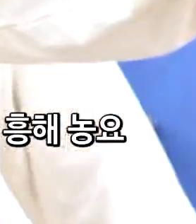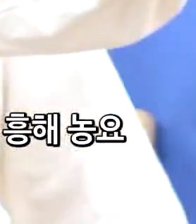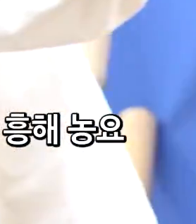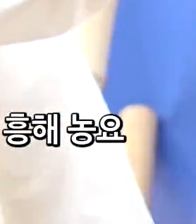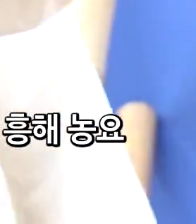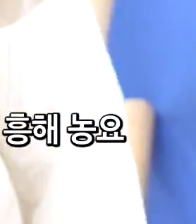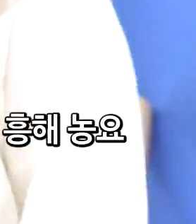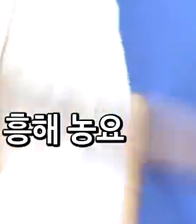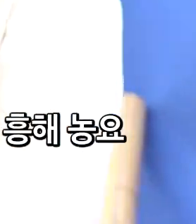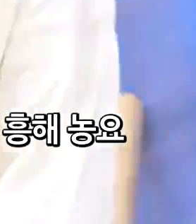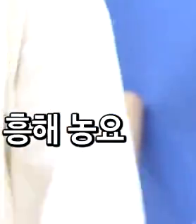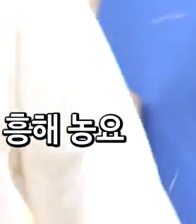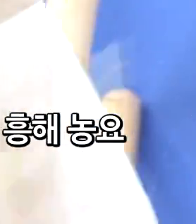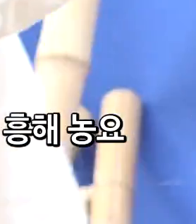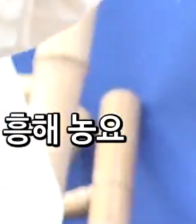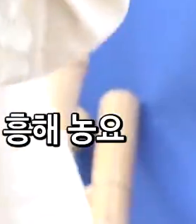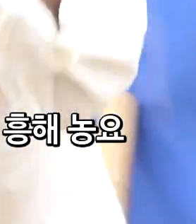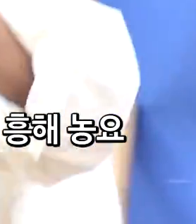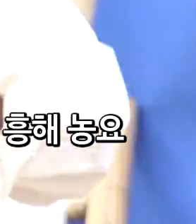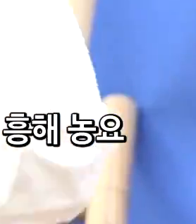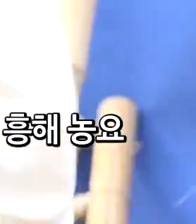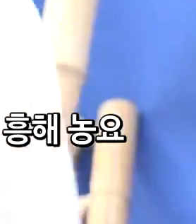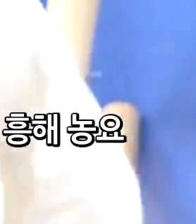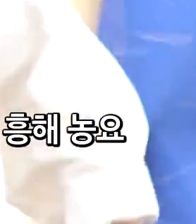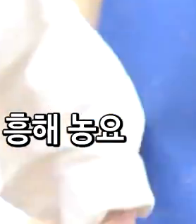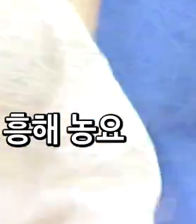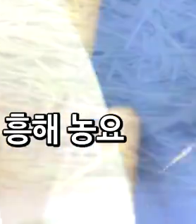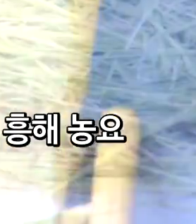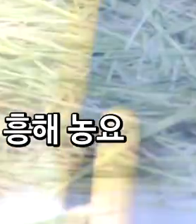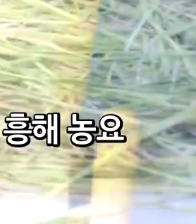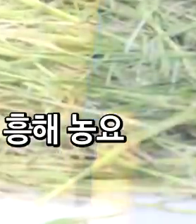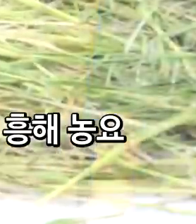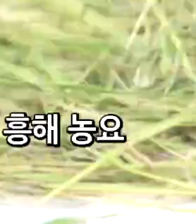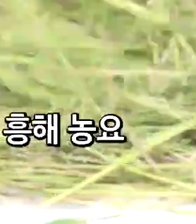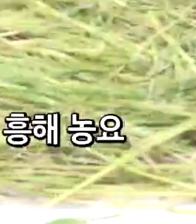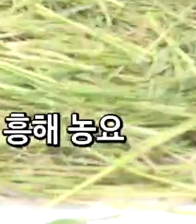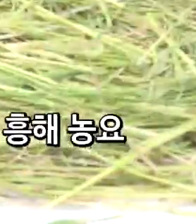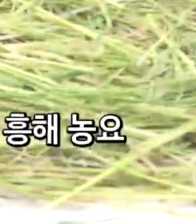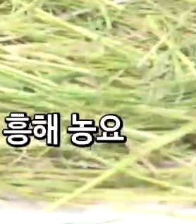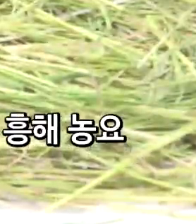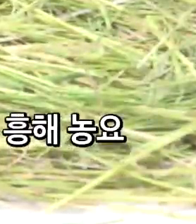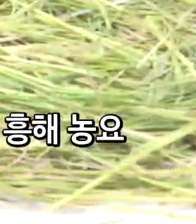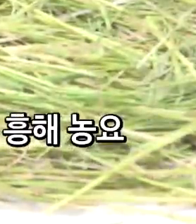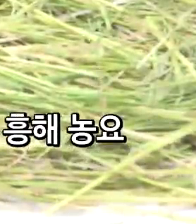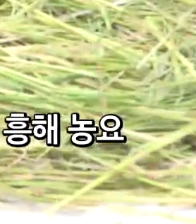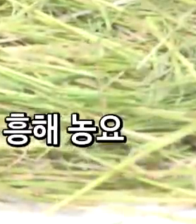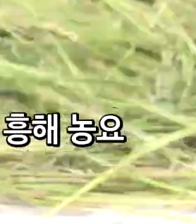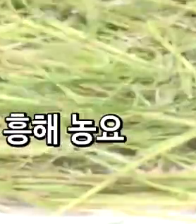하면 하이요 예 하이요